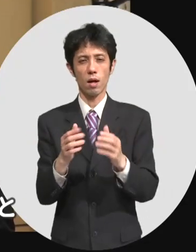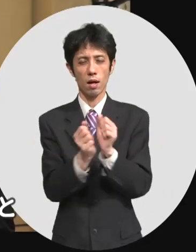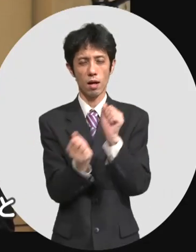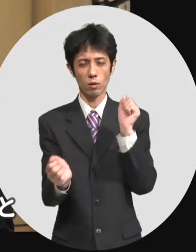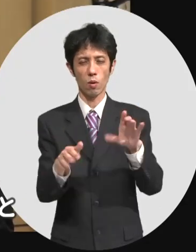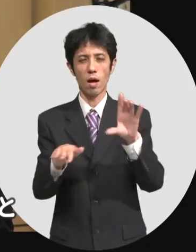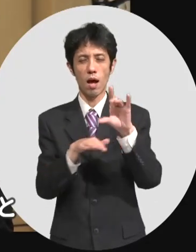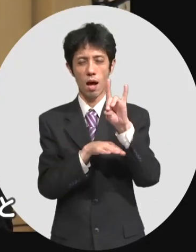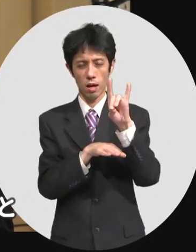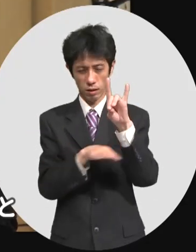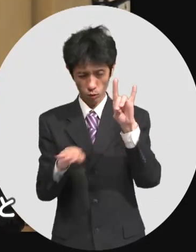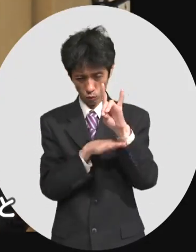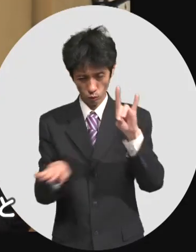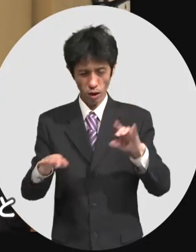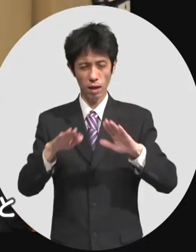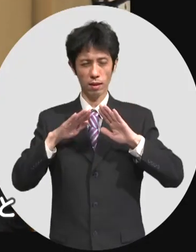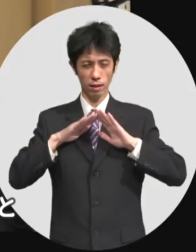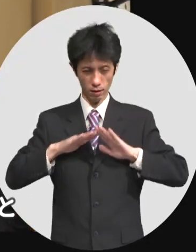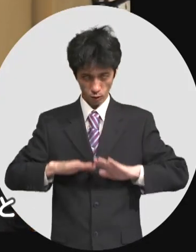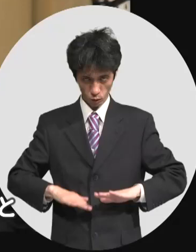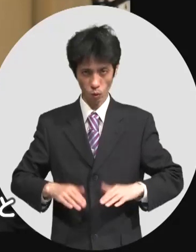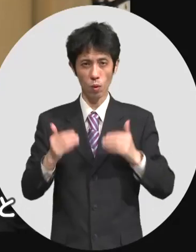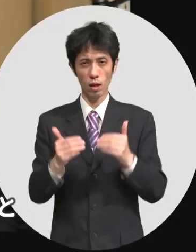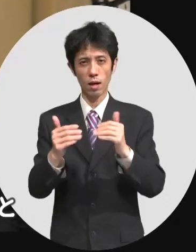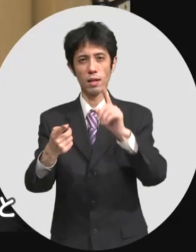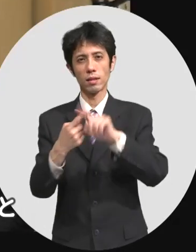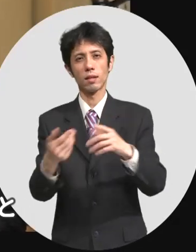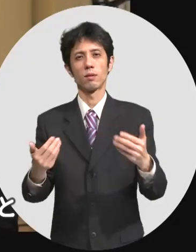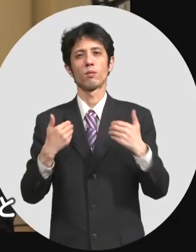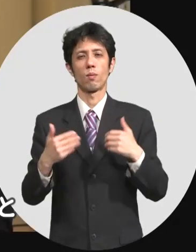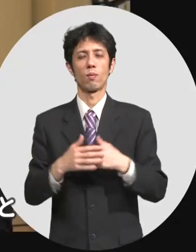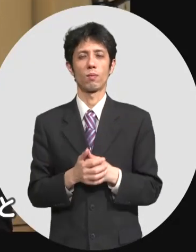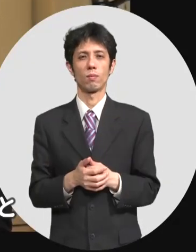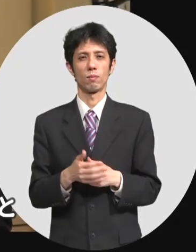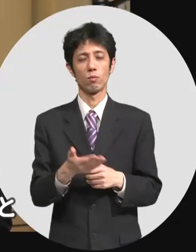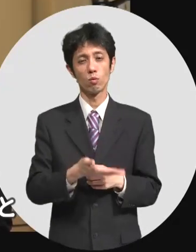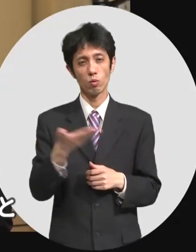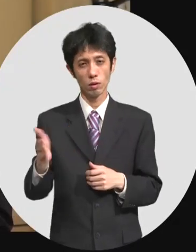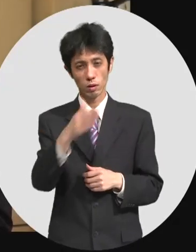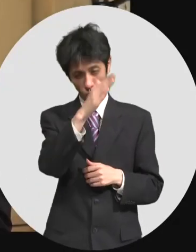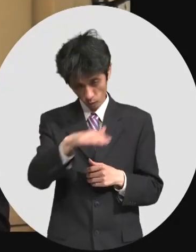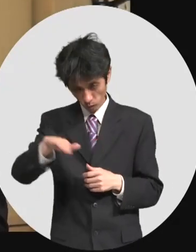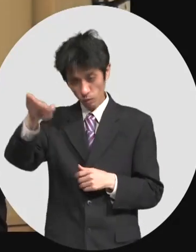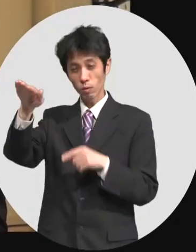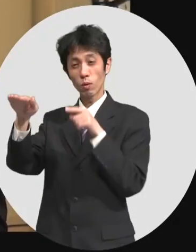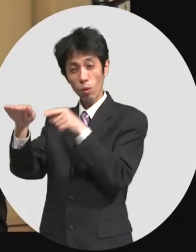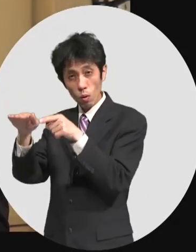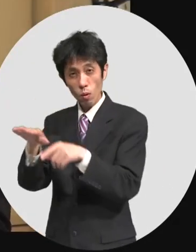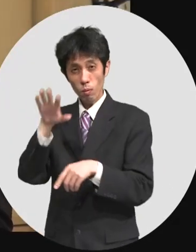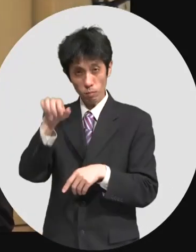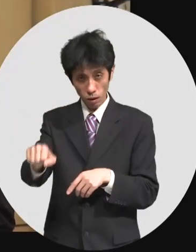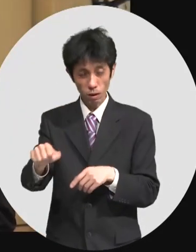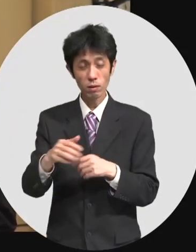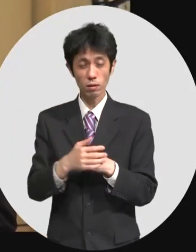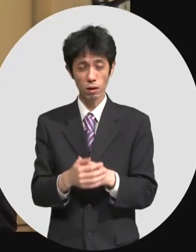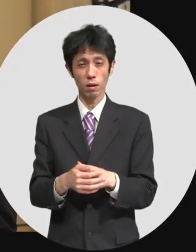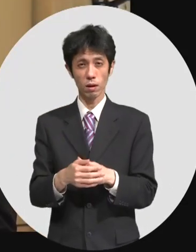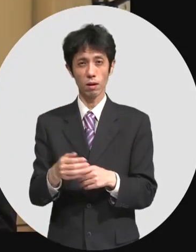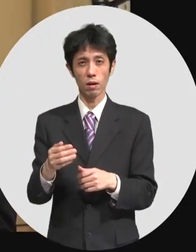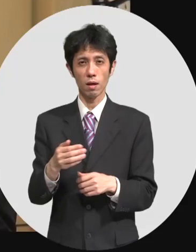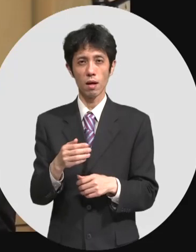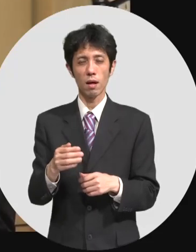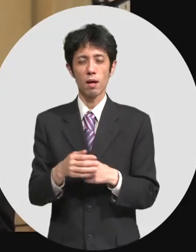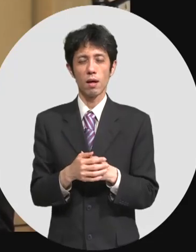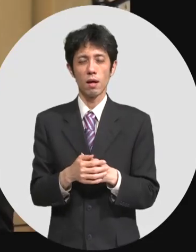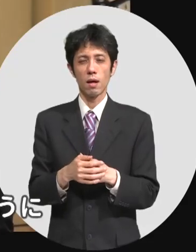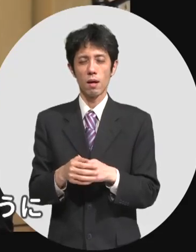というものは段階的かつ慎重に行うべきものがあるということでございますし、次の第2波の感染の兆候をい